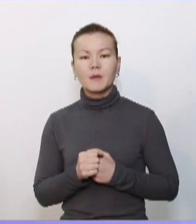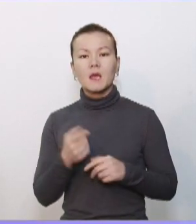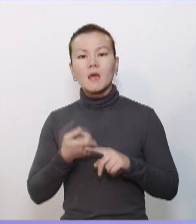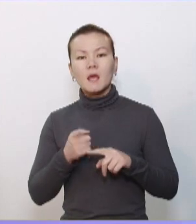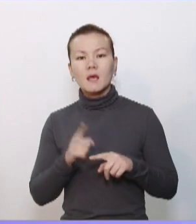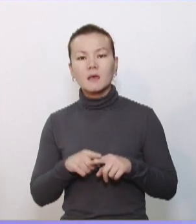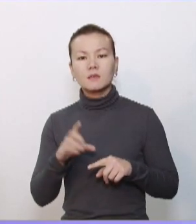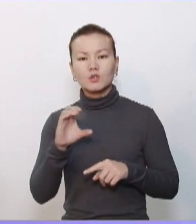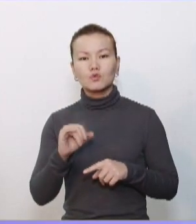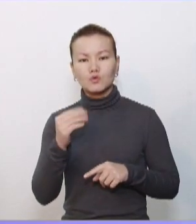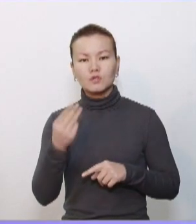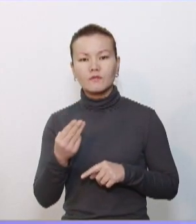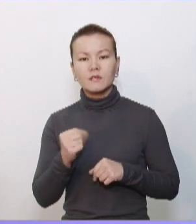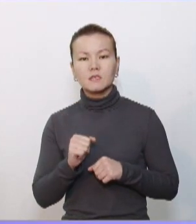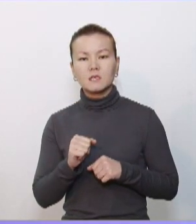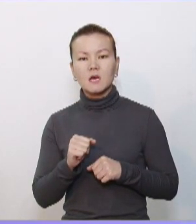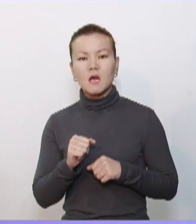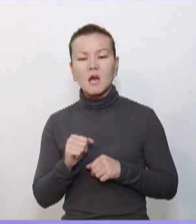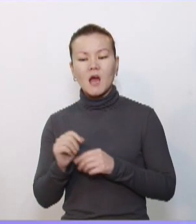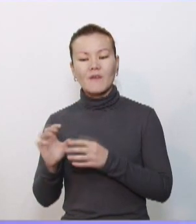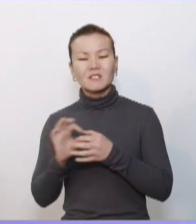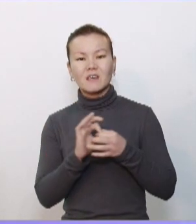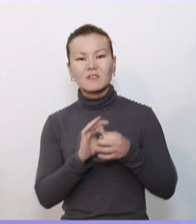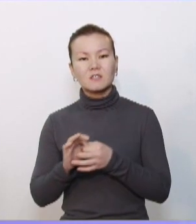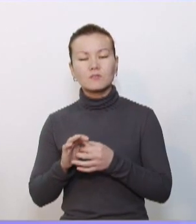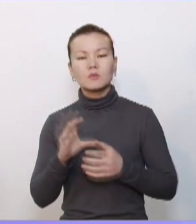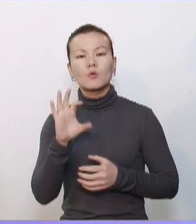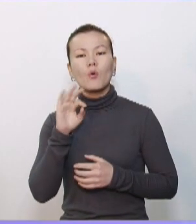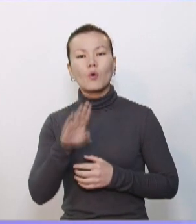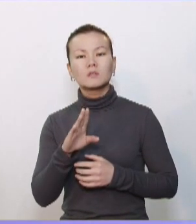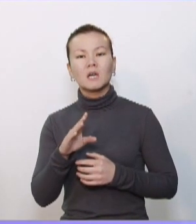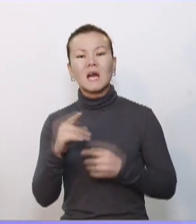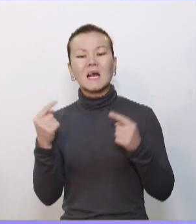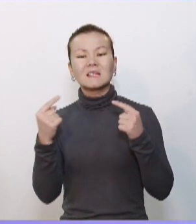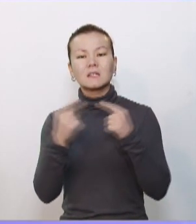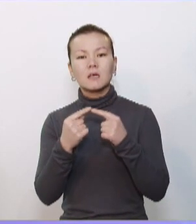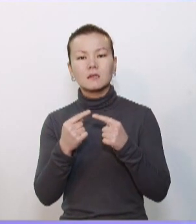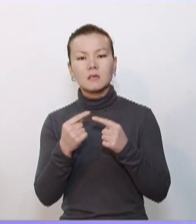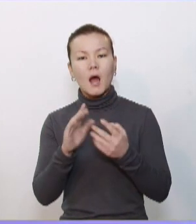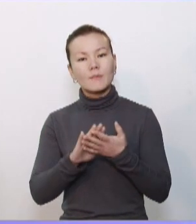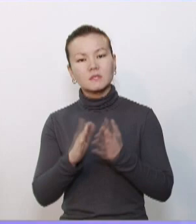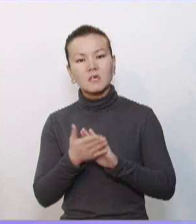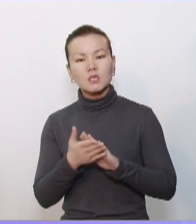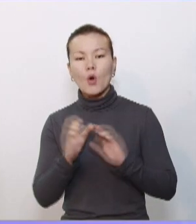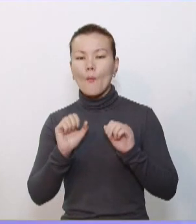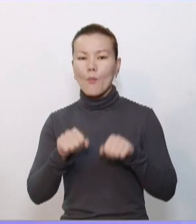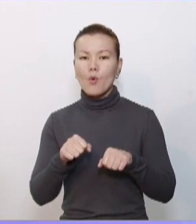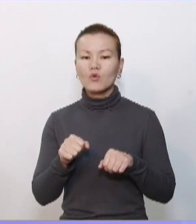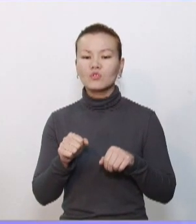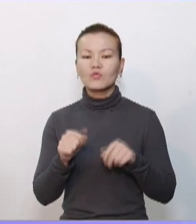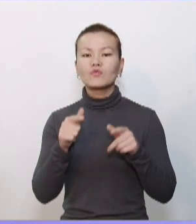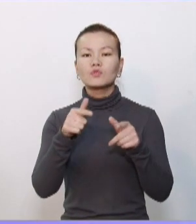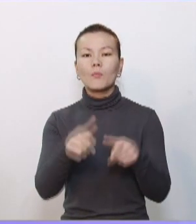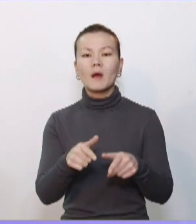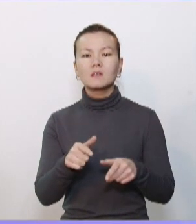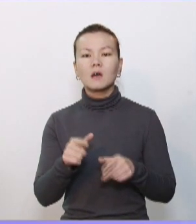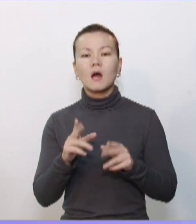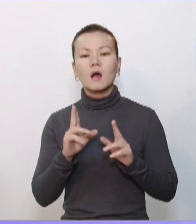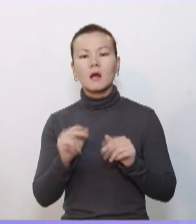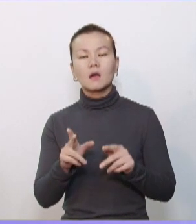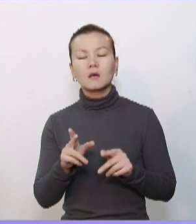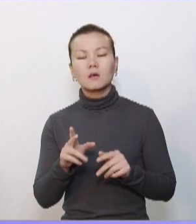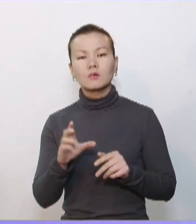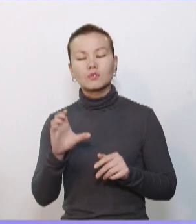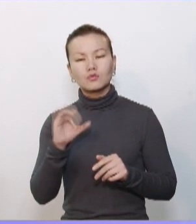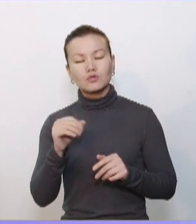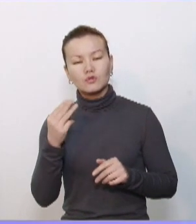Эти существительные в зависимости от конкретных обстоятельств могут выступать то как